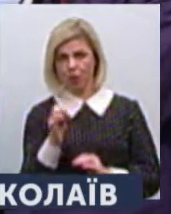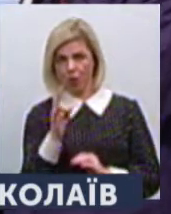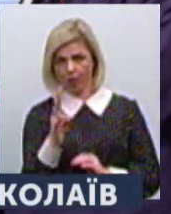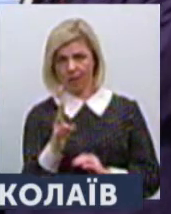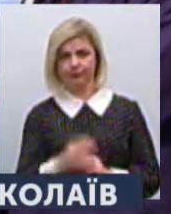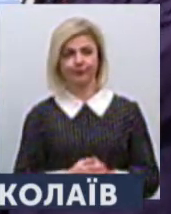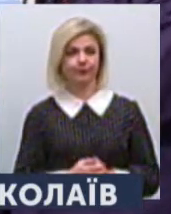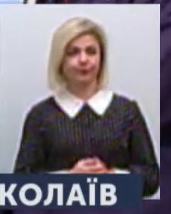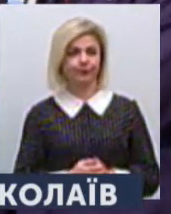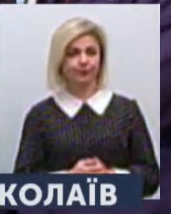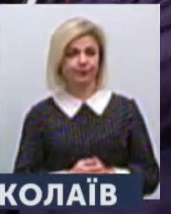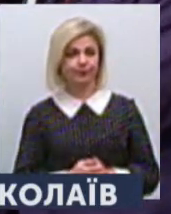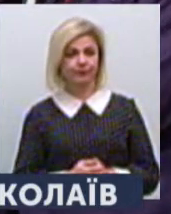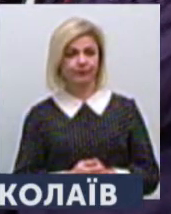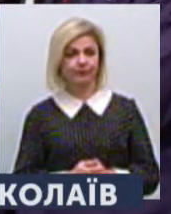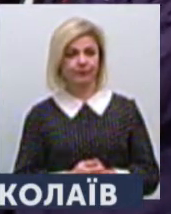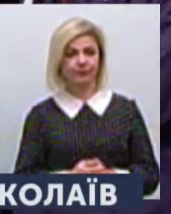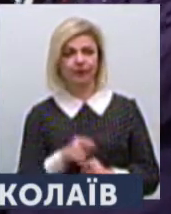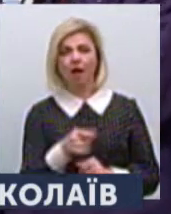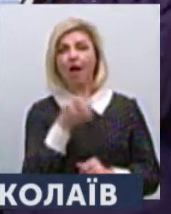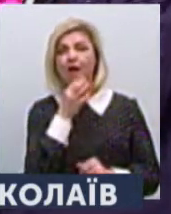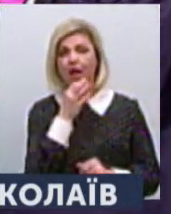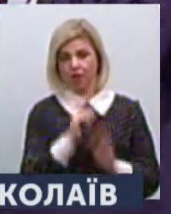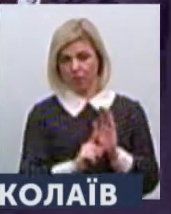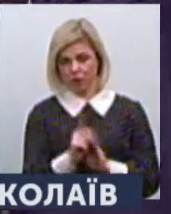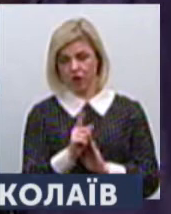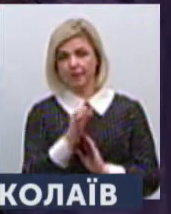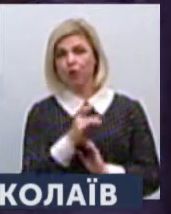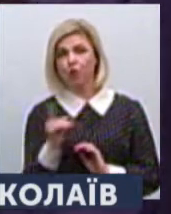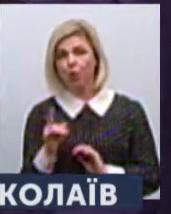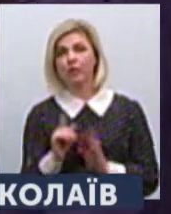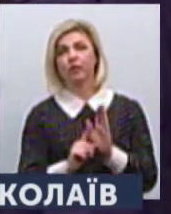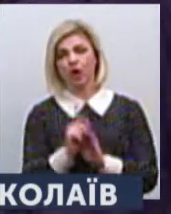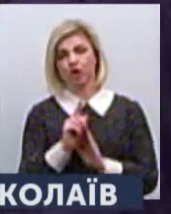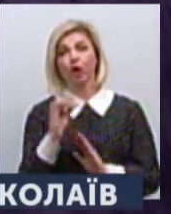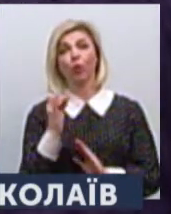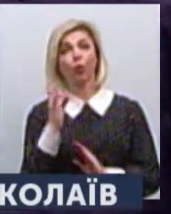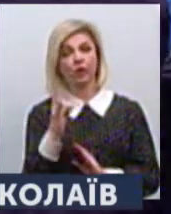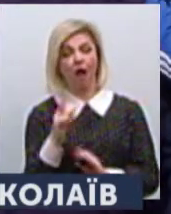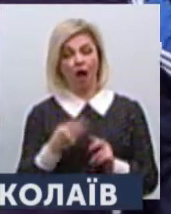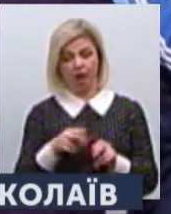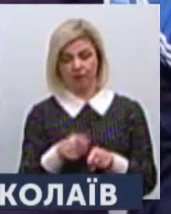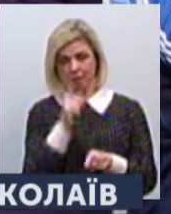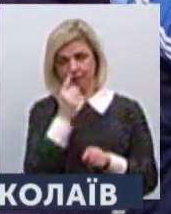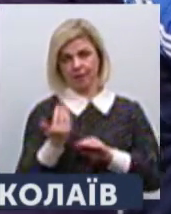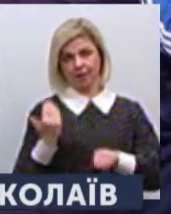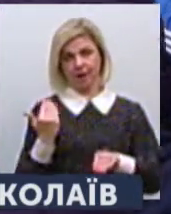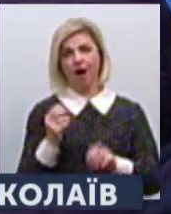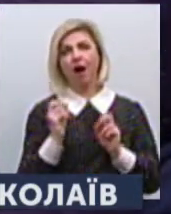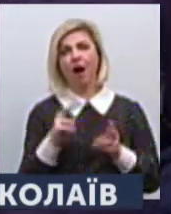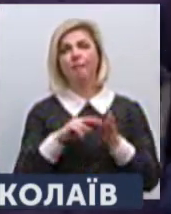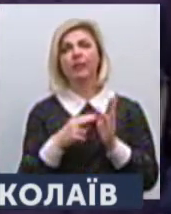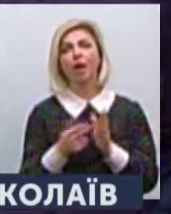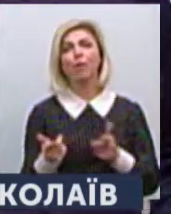По-перше, це перший старт такий в сезоні. Він рано починається. Сезон зазвичай починається в червні, а це за місяць. Він як в плані підготовки,